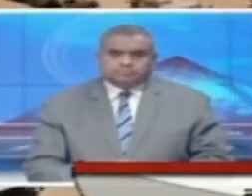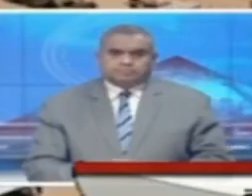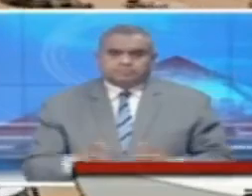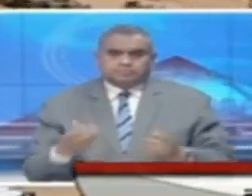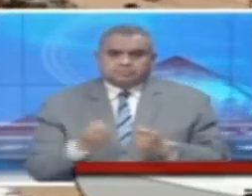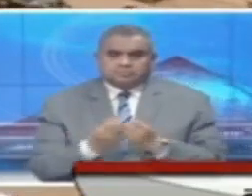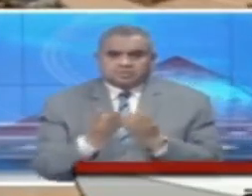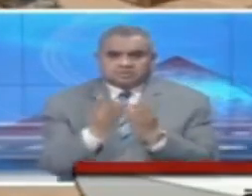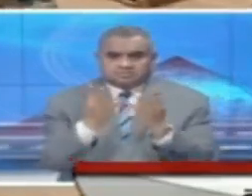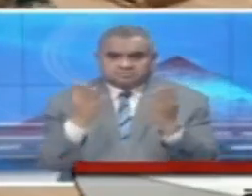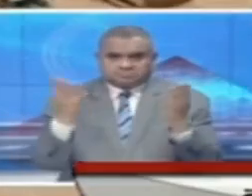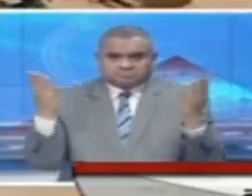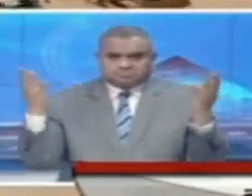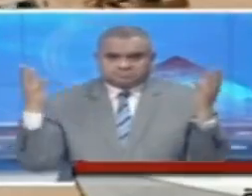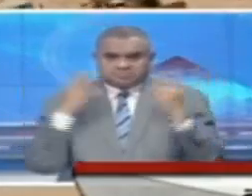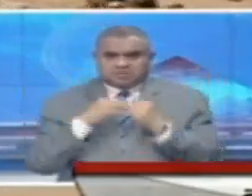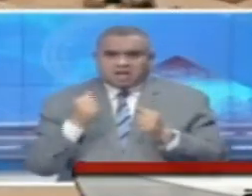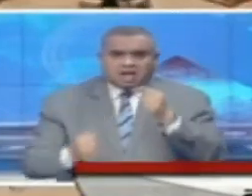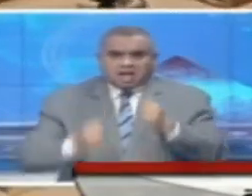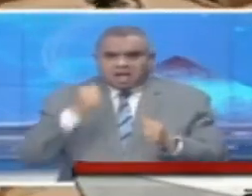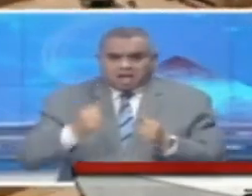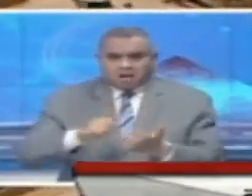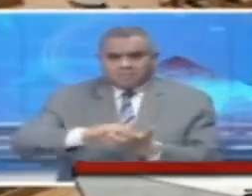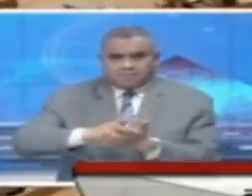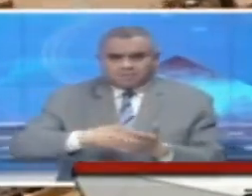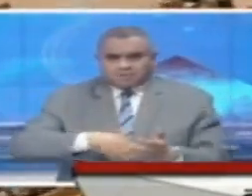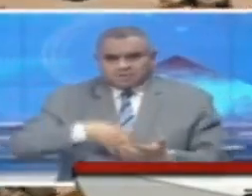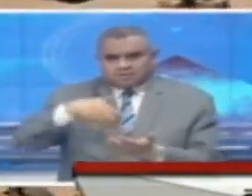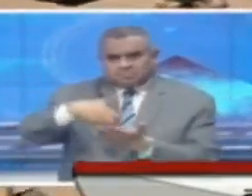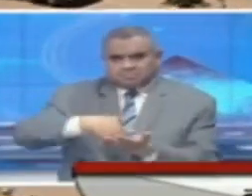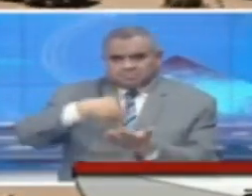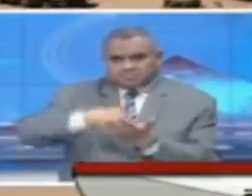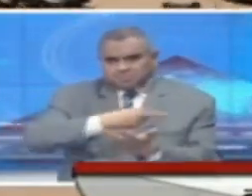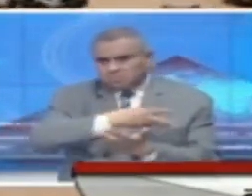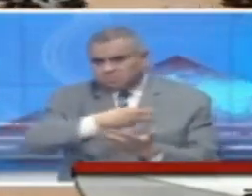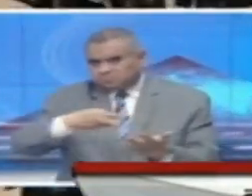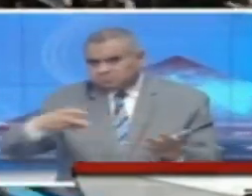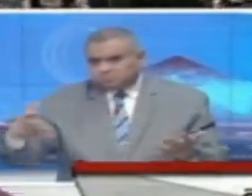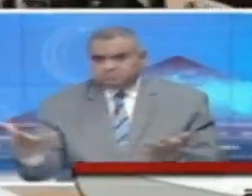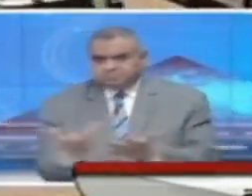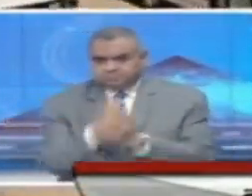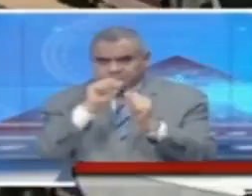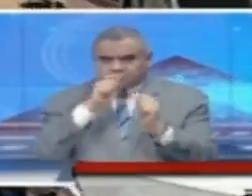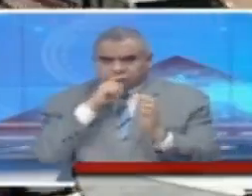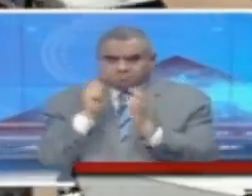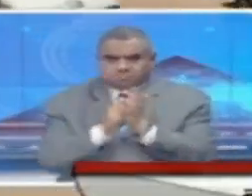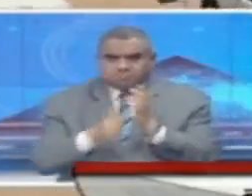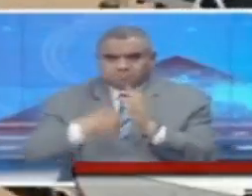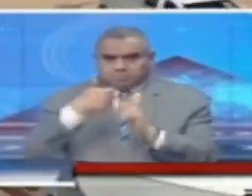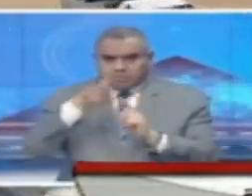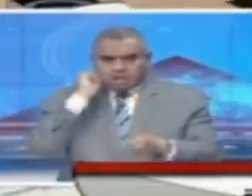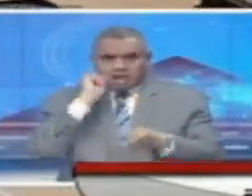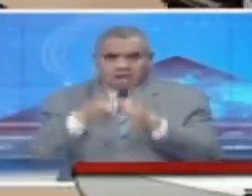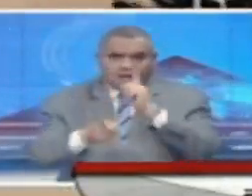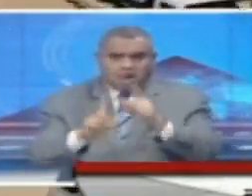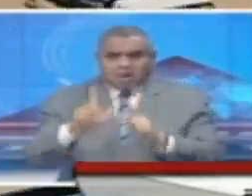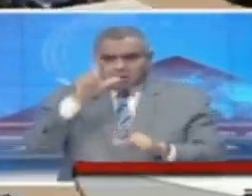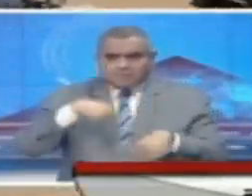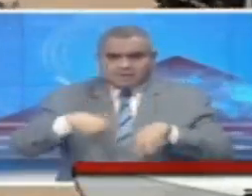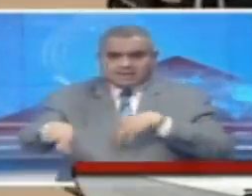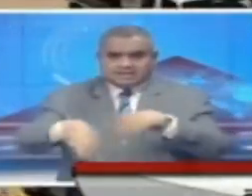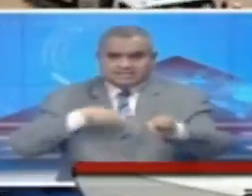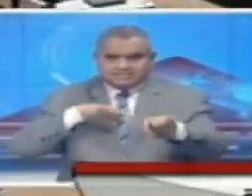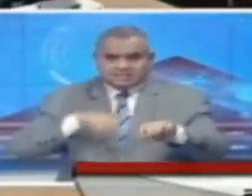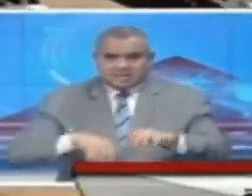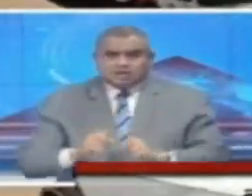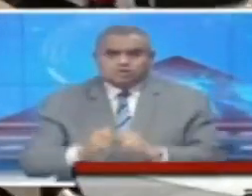اصطفاف لآليات ومعدات لم تشهده مصر من قبل. هذه المعدات أخذت أمرا من القيادة السياسية في